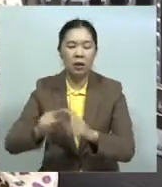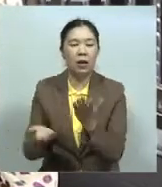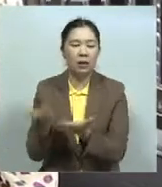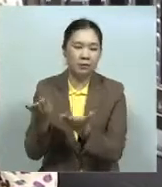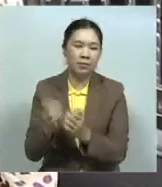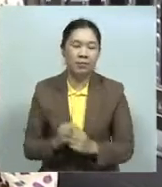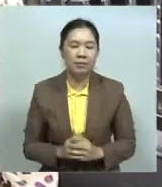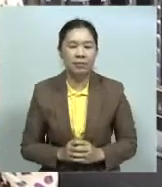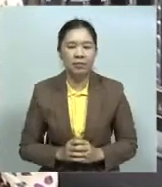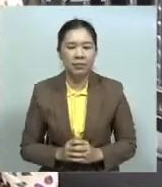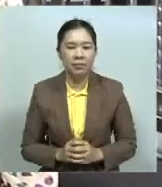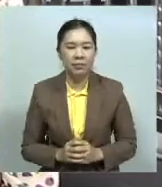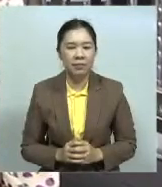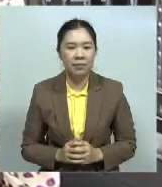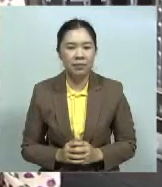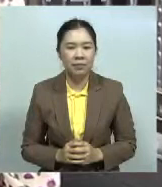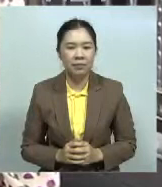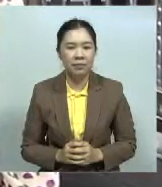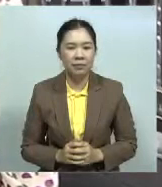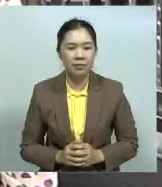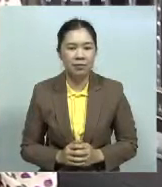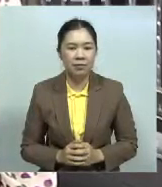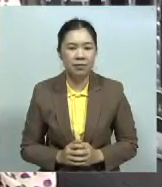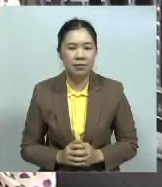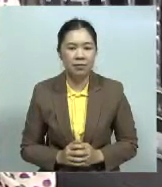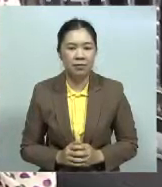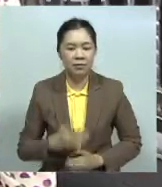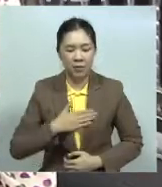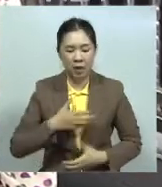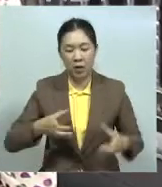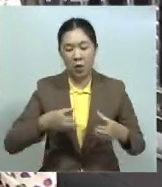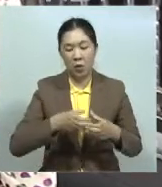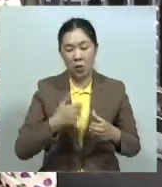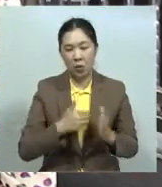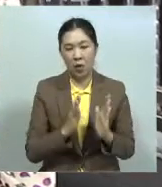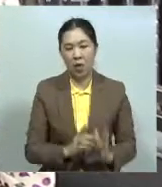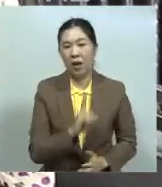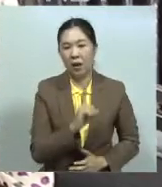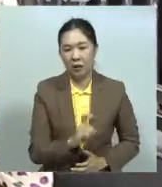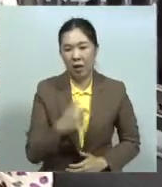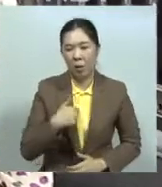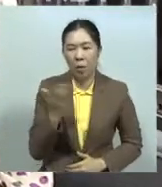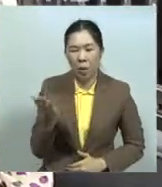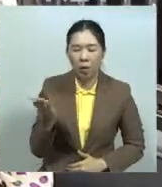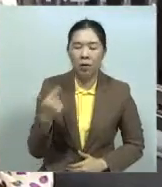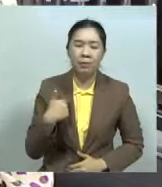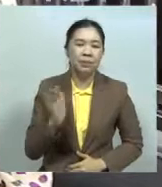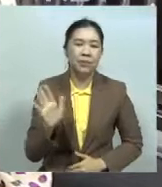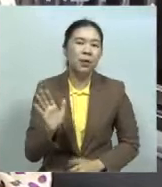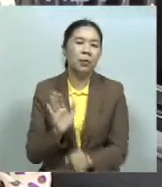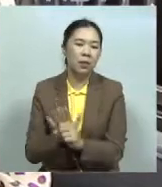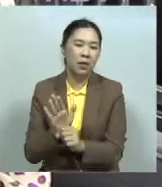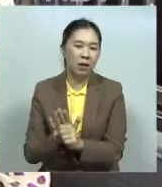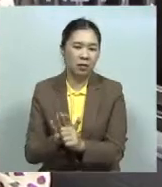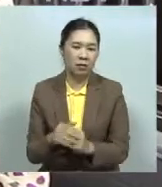ณ์คือว่าเราในกลุ่มเราบอกว่าเขาตายกันเยอะเราอย่าไปเรียกร้องเขาเลยเอาแค่นี้เราพอแล้วรวมกัน